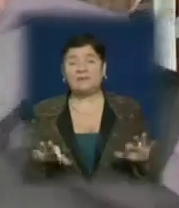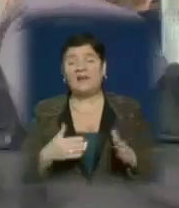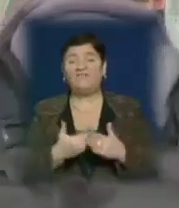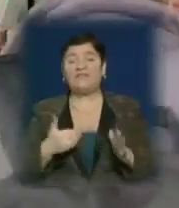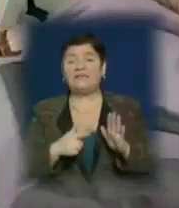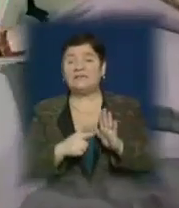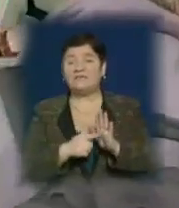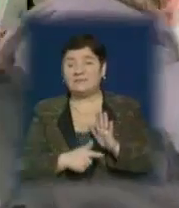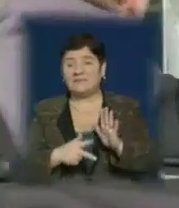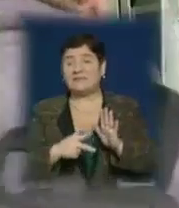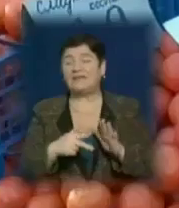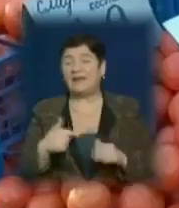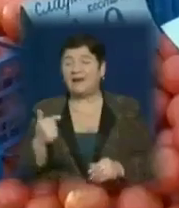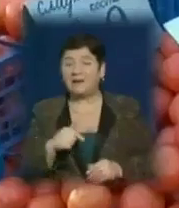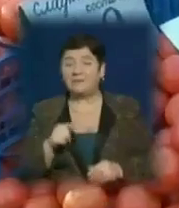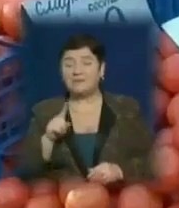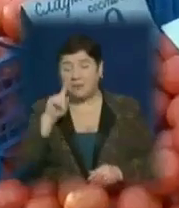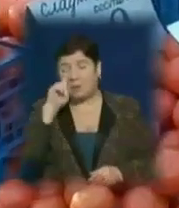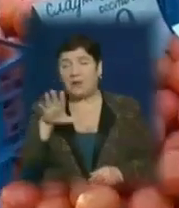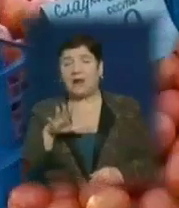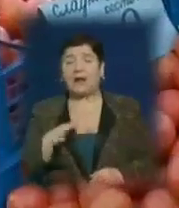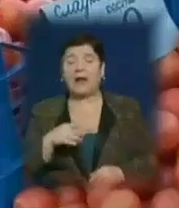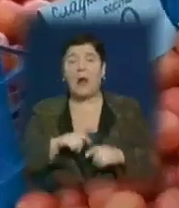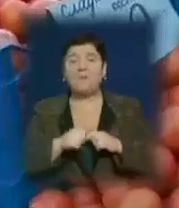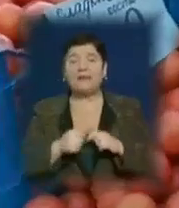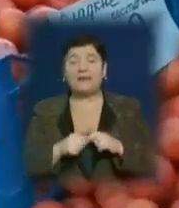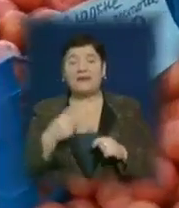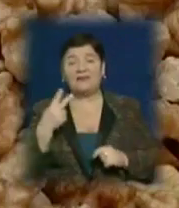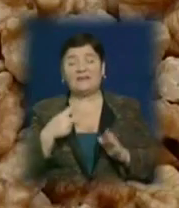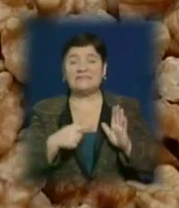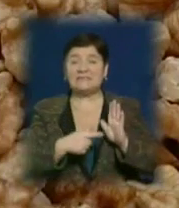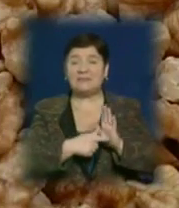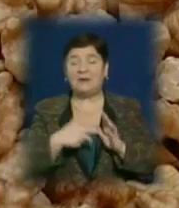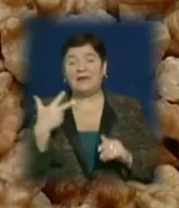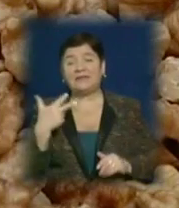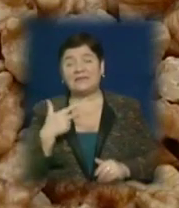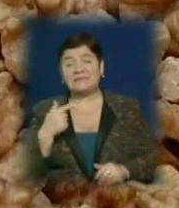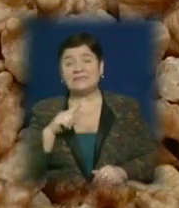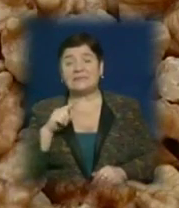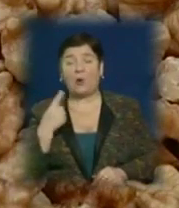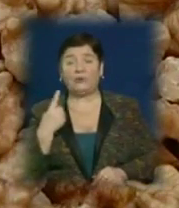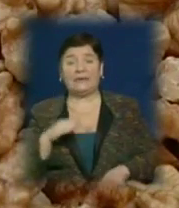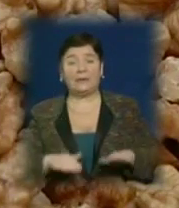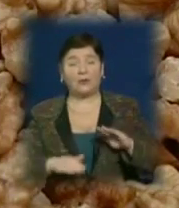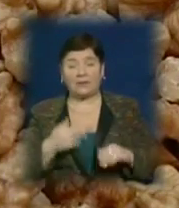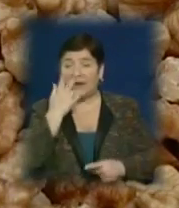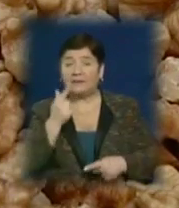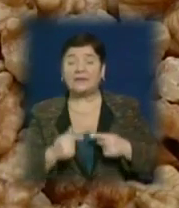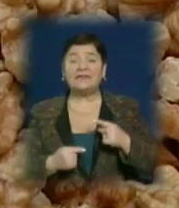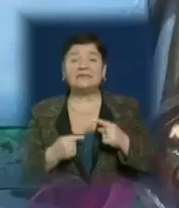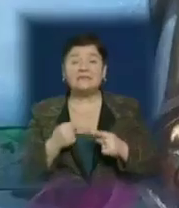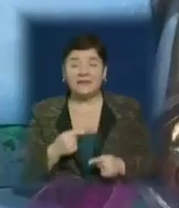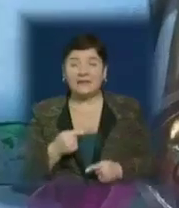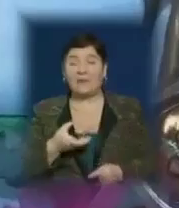70 гривень. Популярні в цей час мандарини коштують 27-30 гривень за кілограм. За традиційний